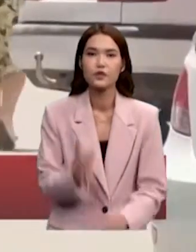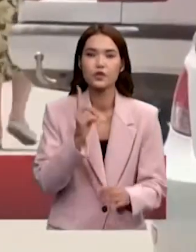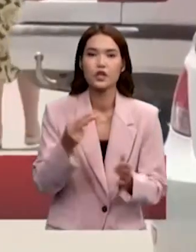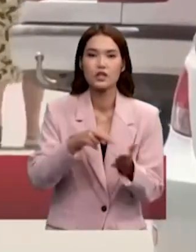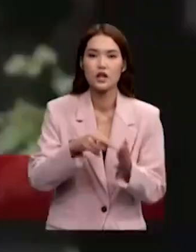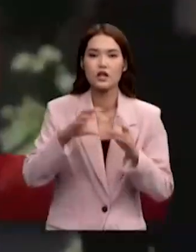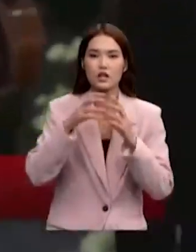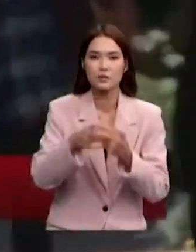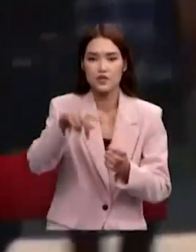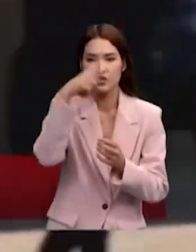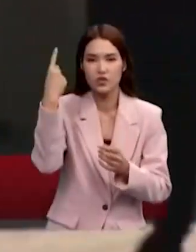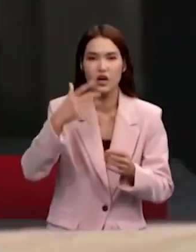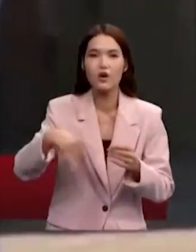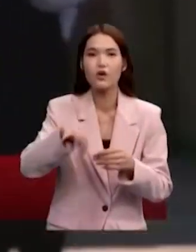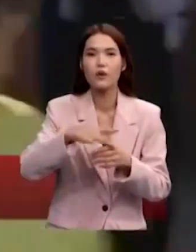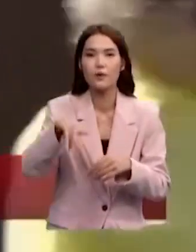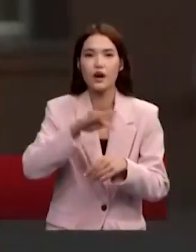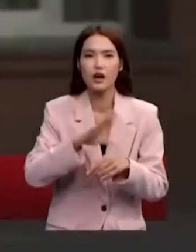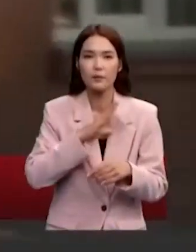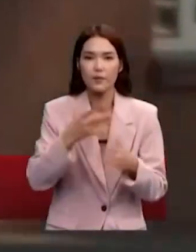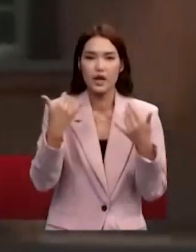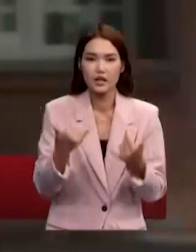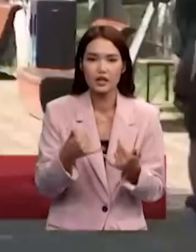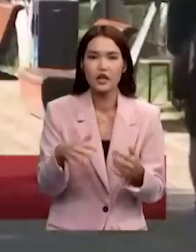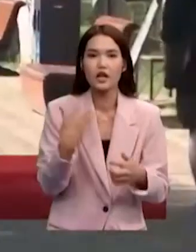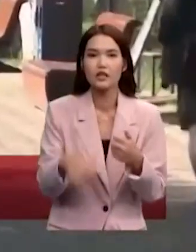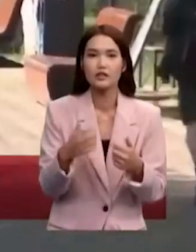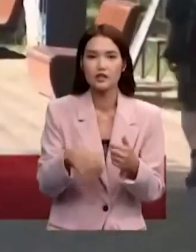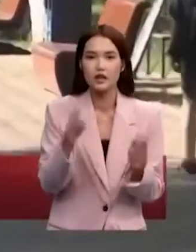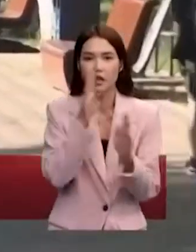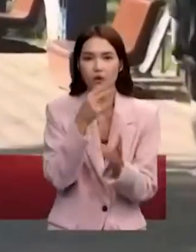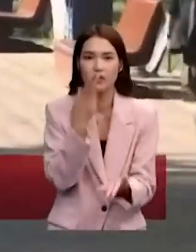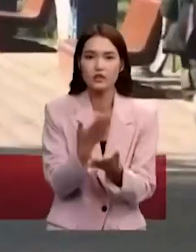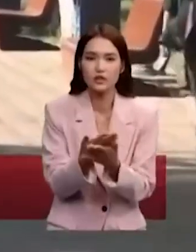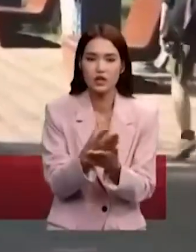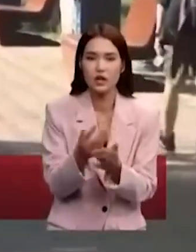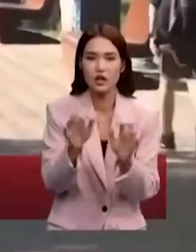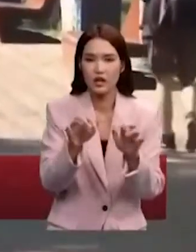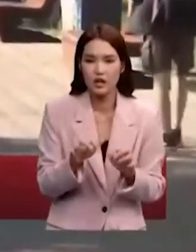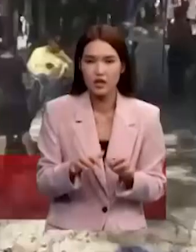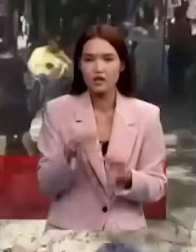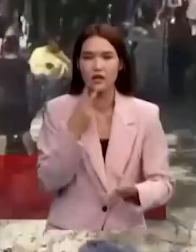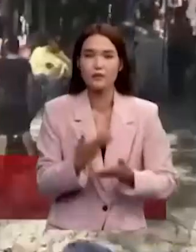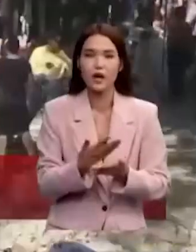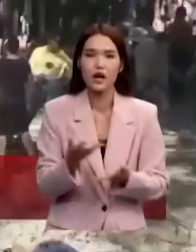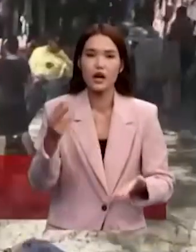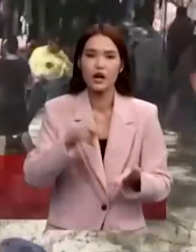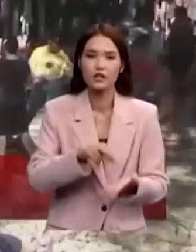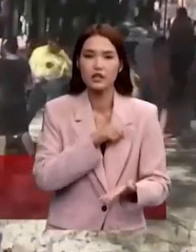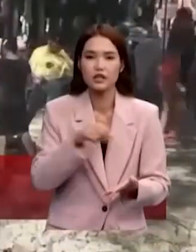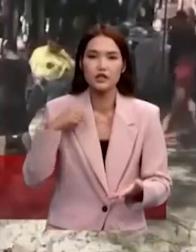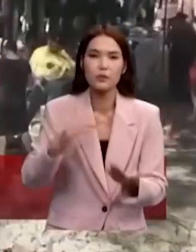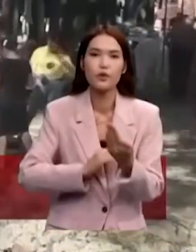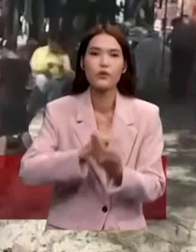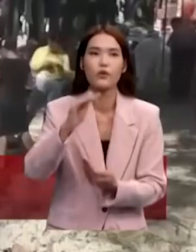мире жарко заметили во в других странах включая Казахстан так средняя глобальная температура в прошлом месяце предположительно стал самой